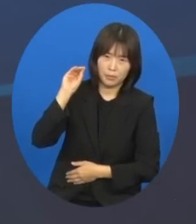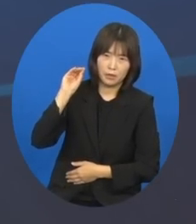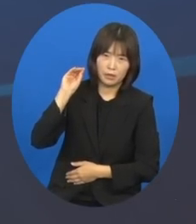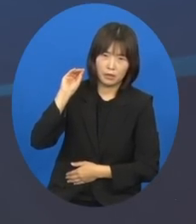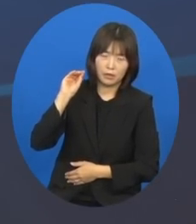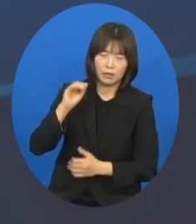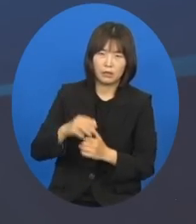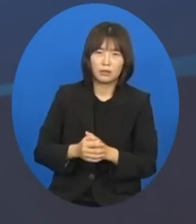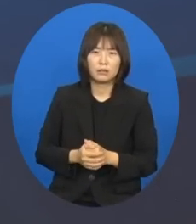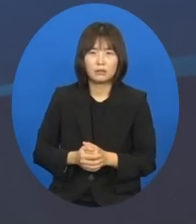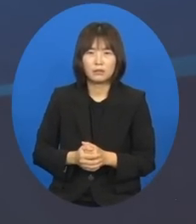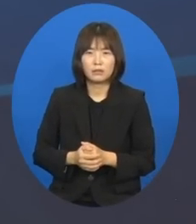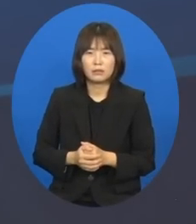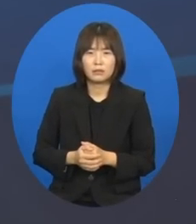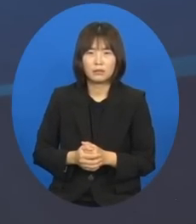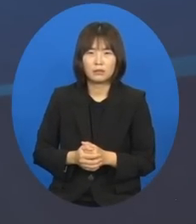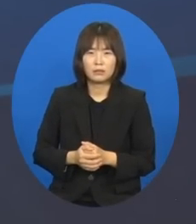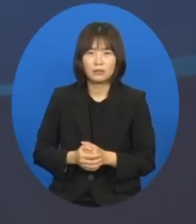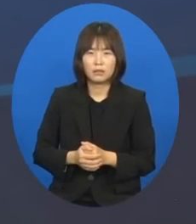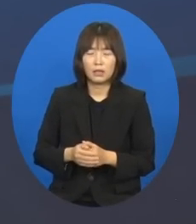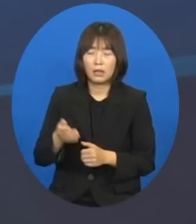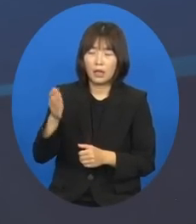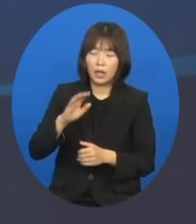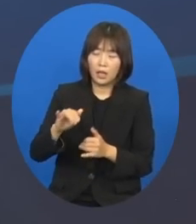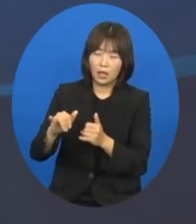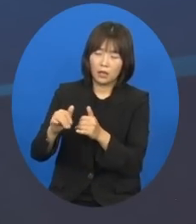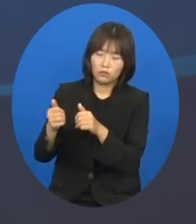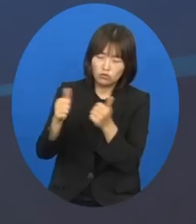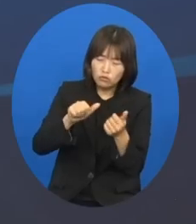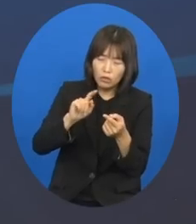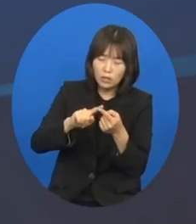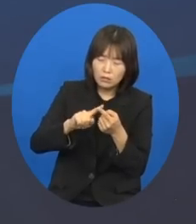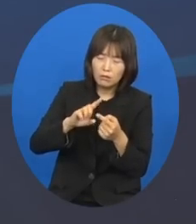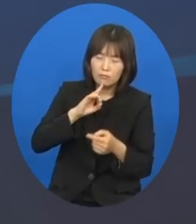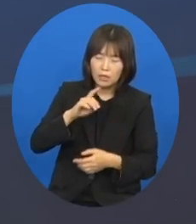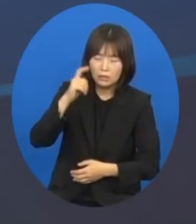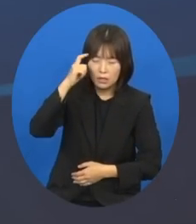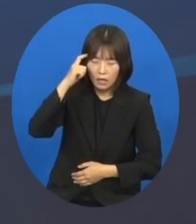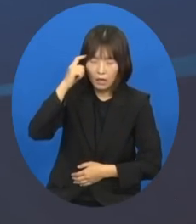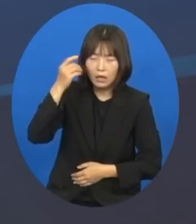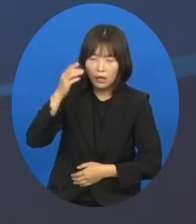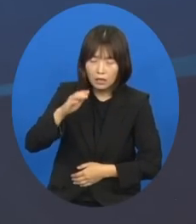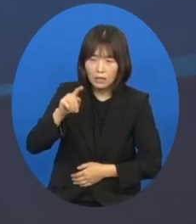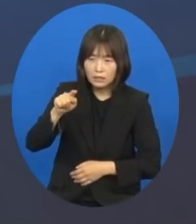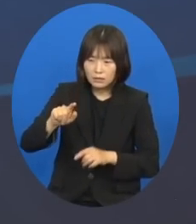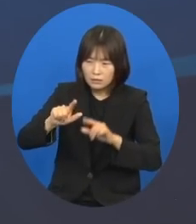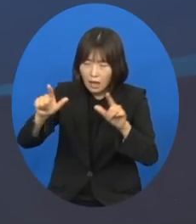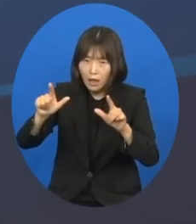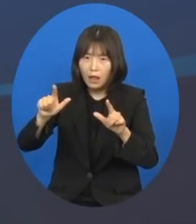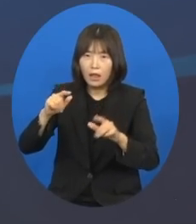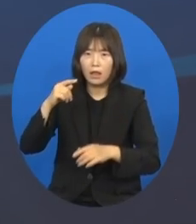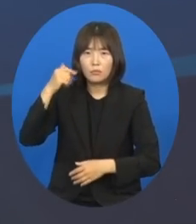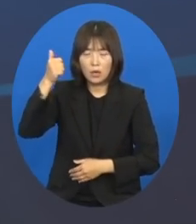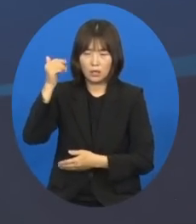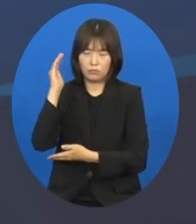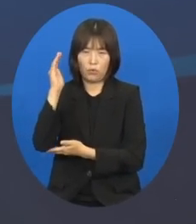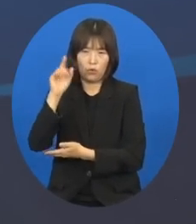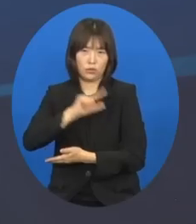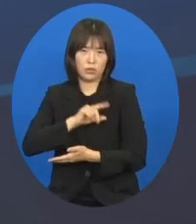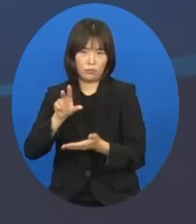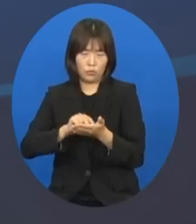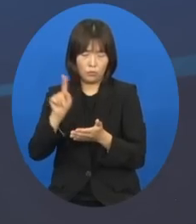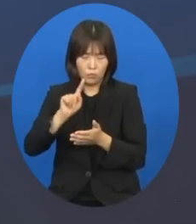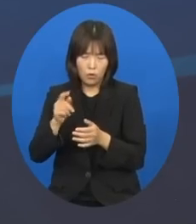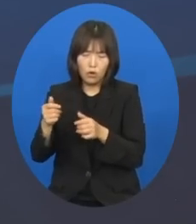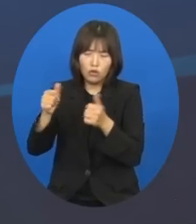죽음이라는 생각밖에 들지 않고 앉아 있는데 그날 저의 설교 제목이 죽고 싶을 때였습니다 때를